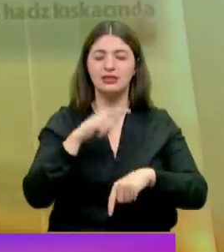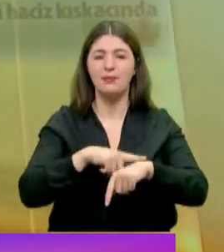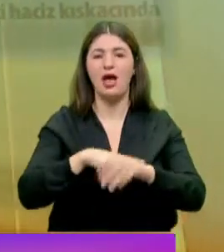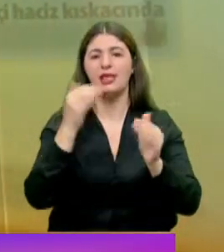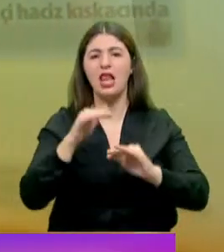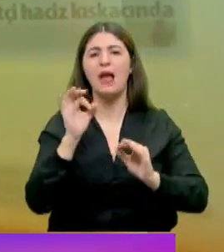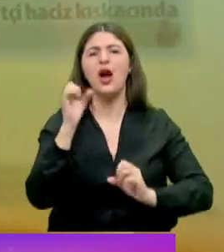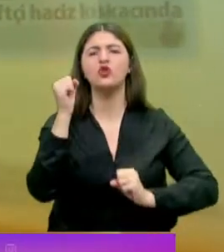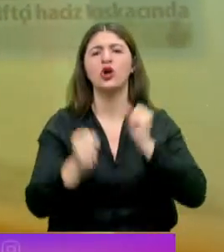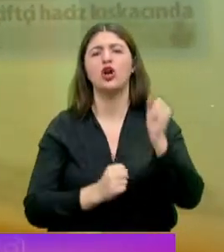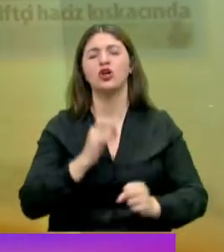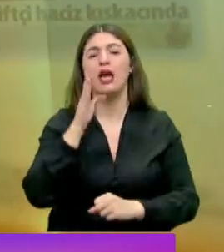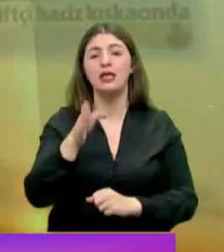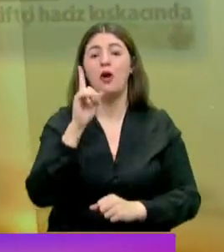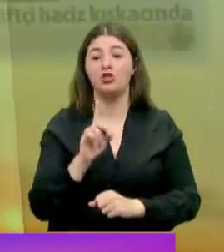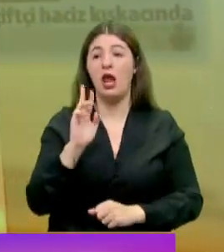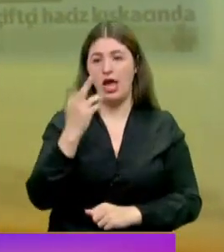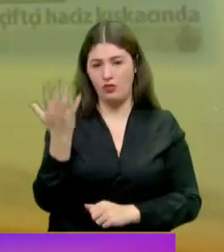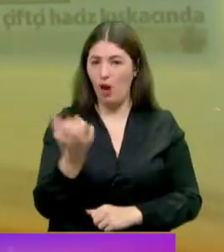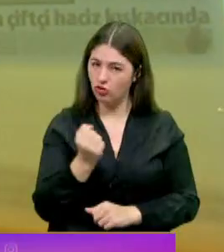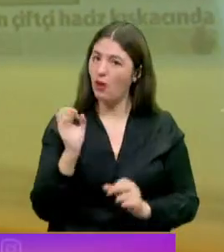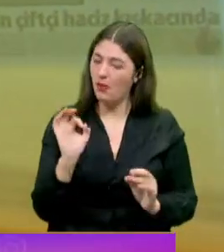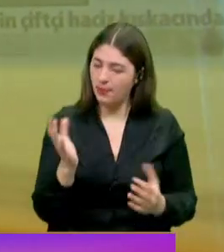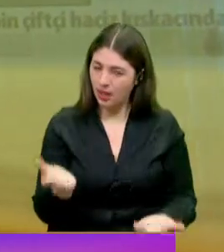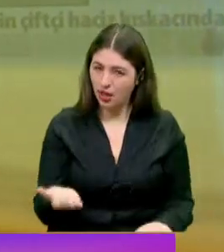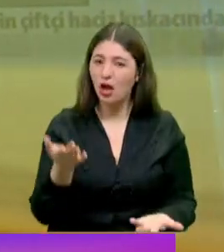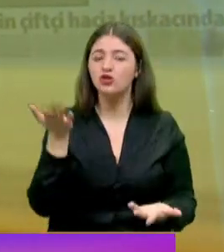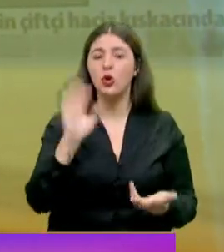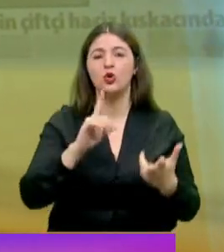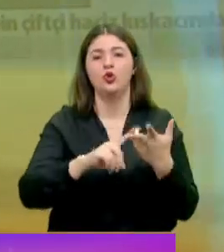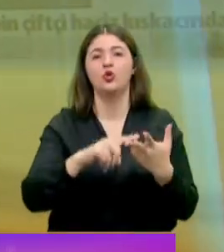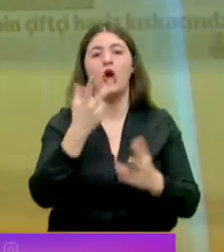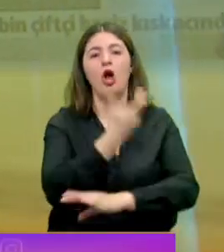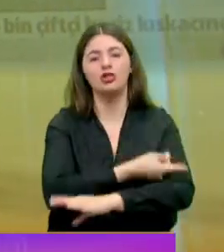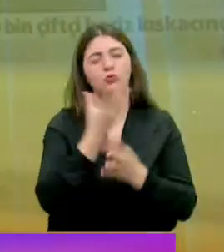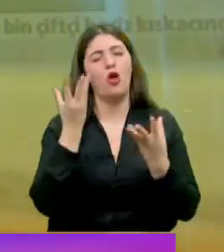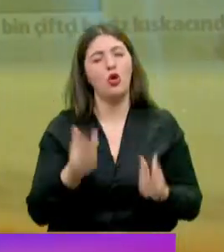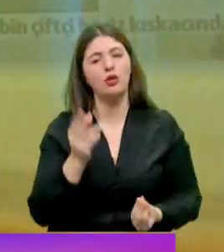geldiğinde hemen koşa koşa gidip önce randevu alacağım rahat Tabii ki hemen üçüncü doz aşımında olacağım Efe